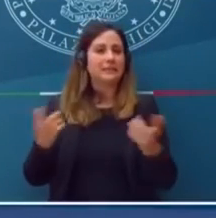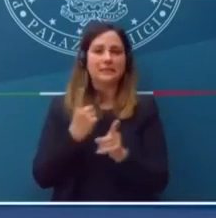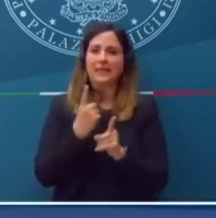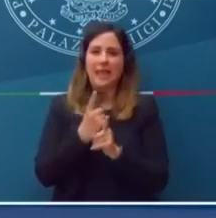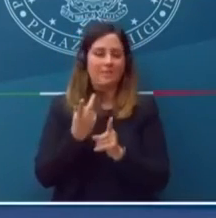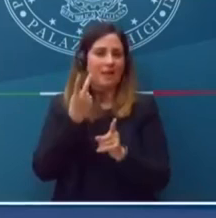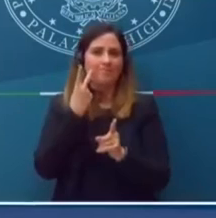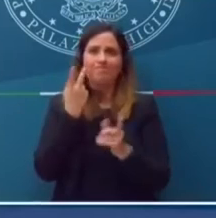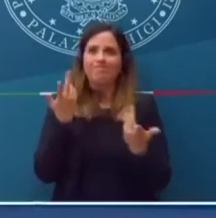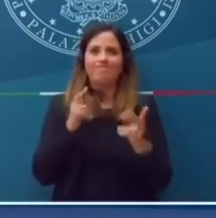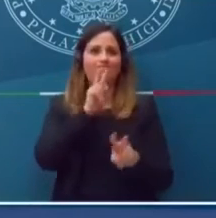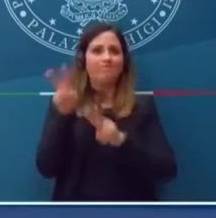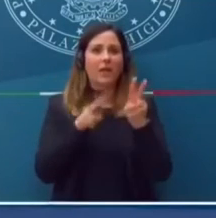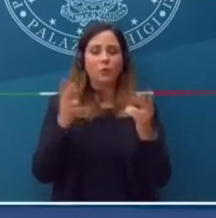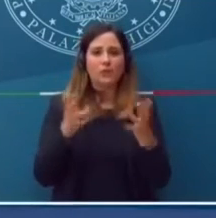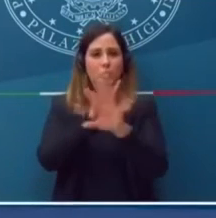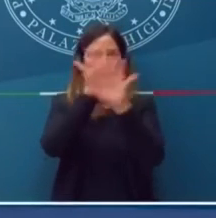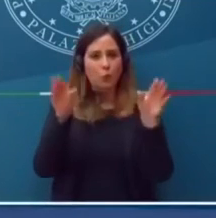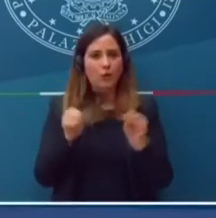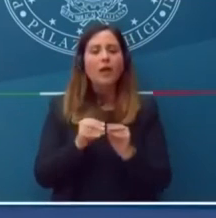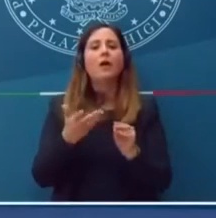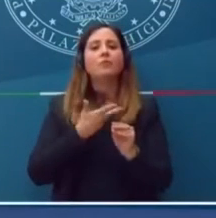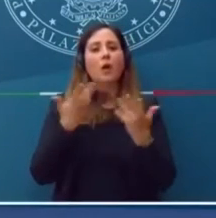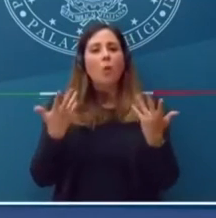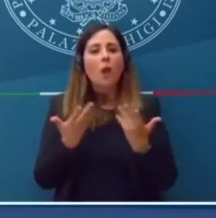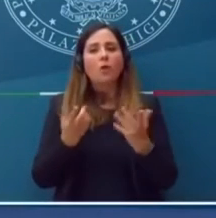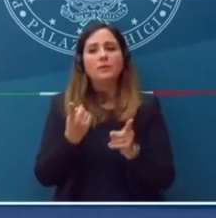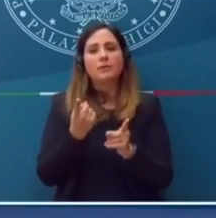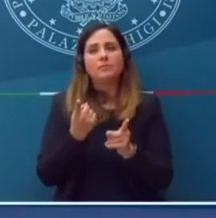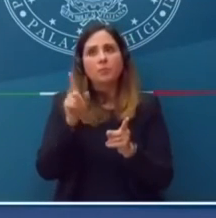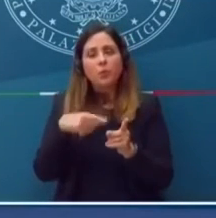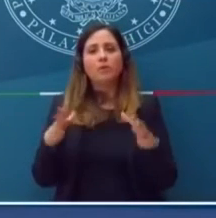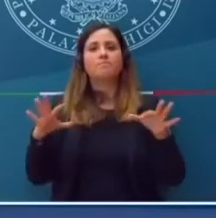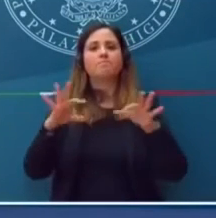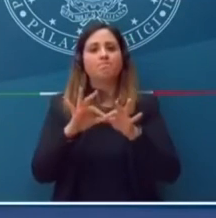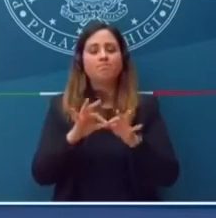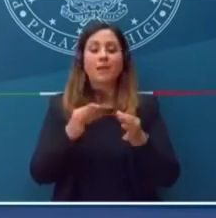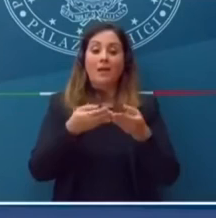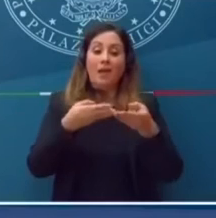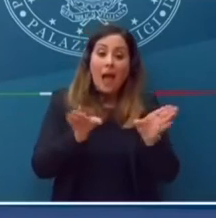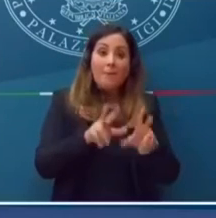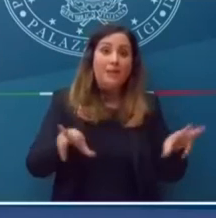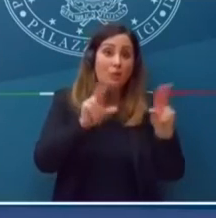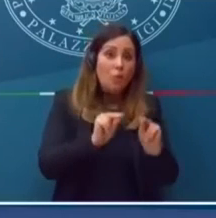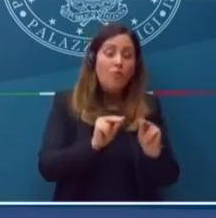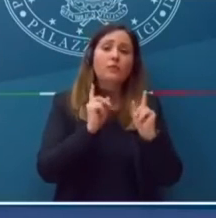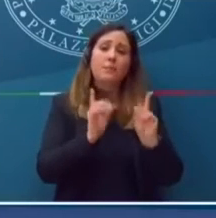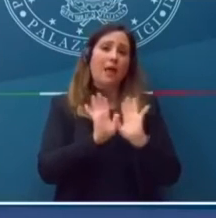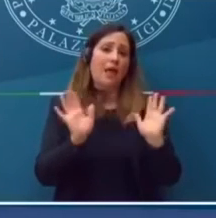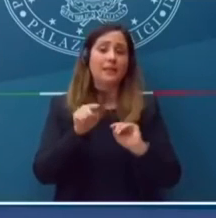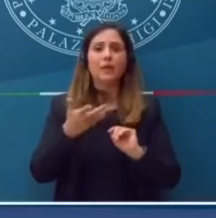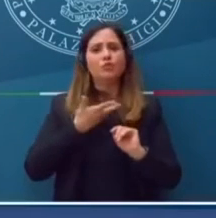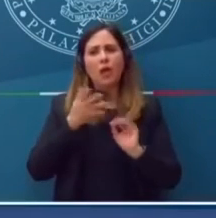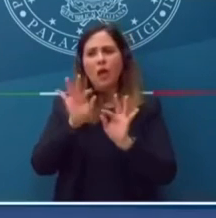senso. E quindi questo anche dovrà influenzare le riaperture. Le regioni che sono molto avanti nella